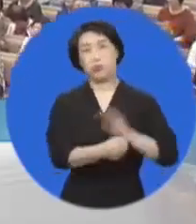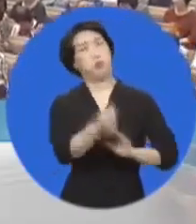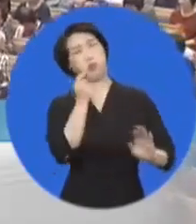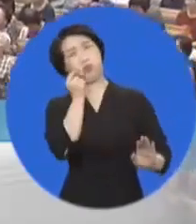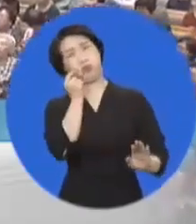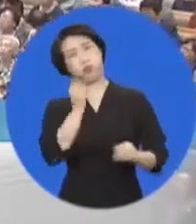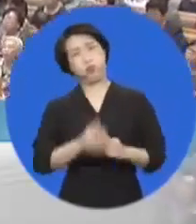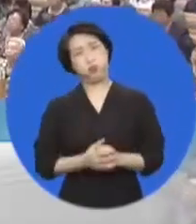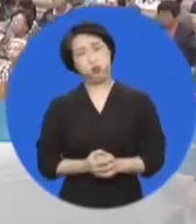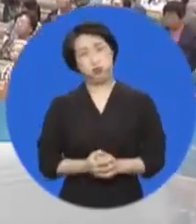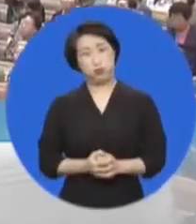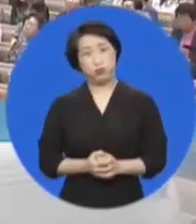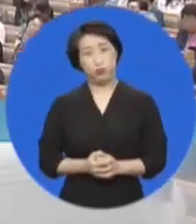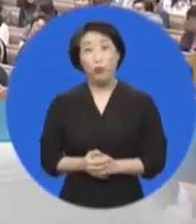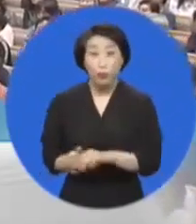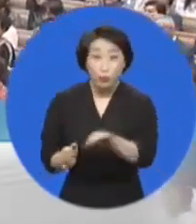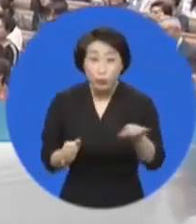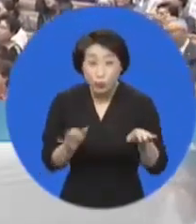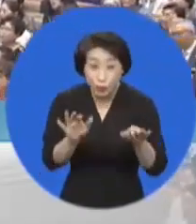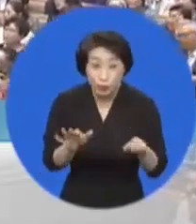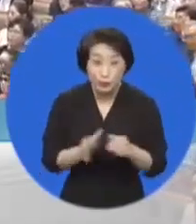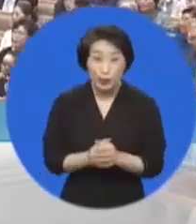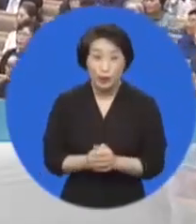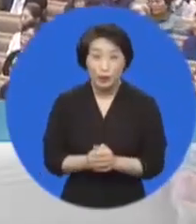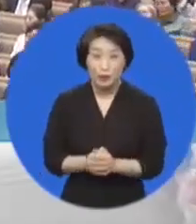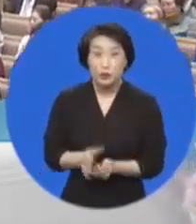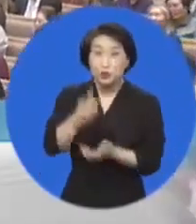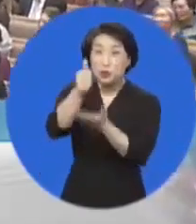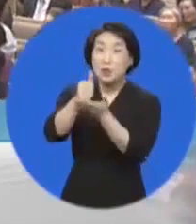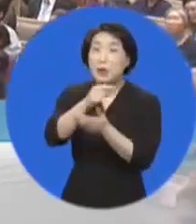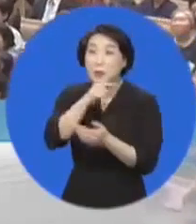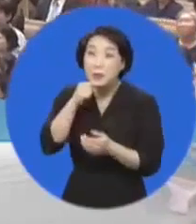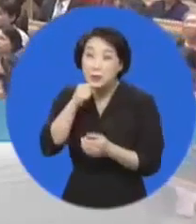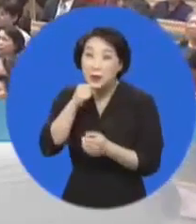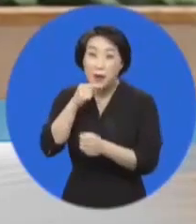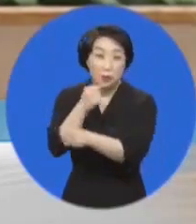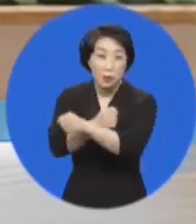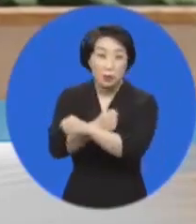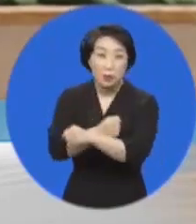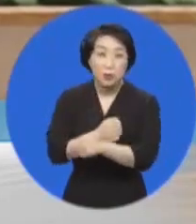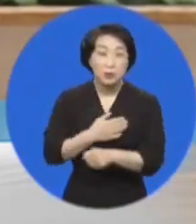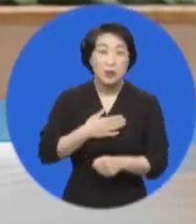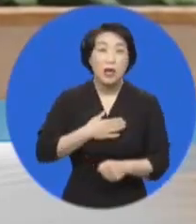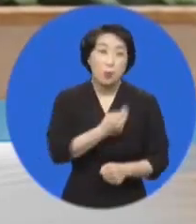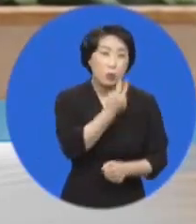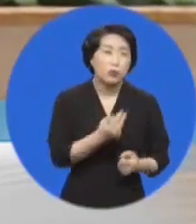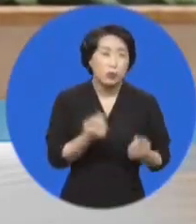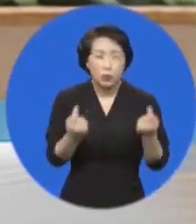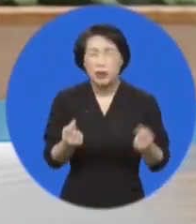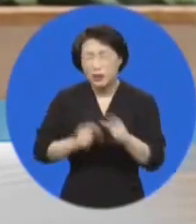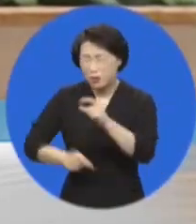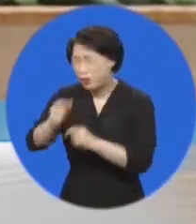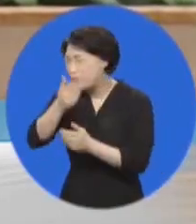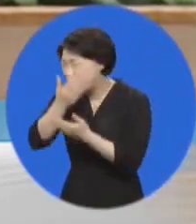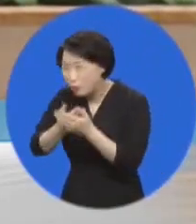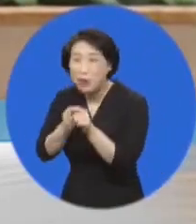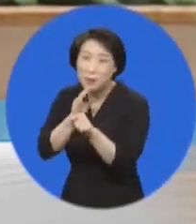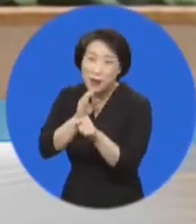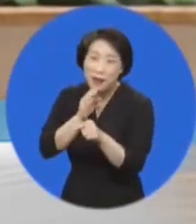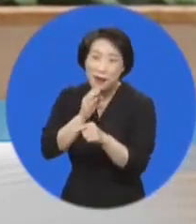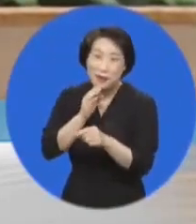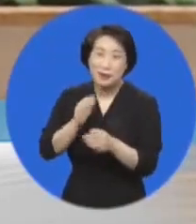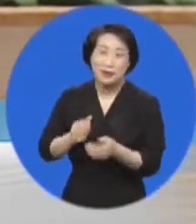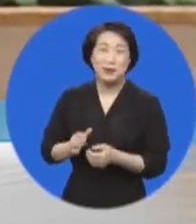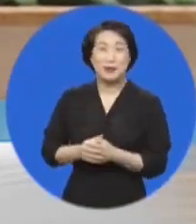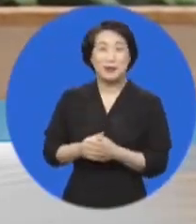뺏어간다. 우리는 그만큼 주님의 피의 공로는 목숨보다 큰 것이기에,